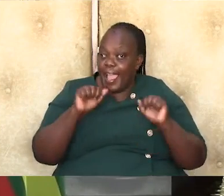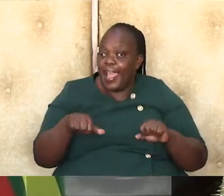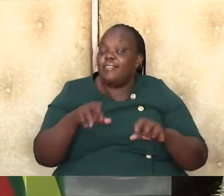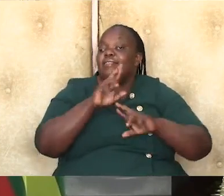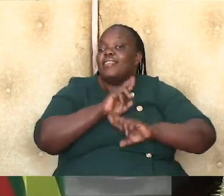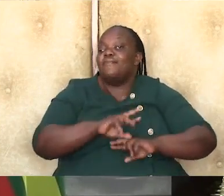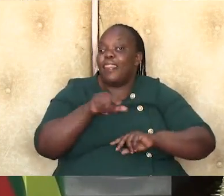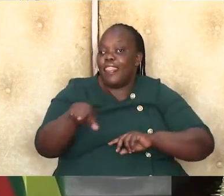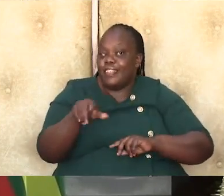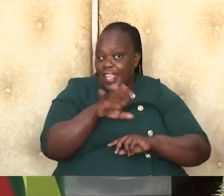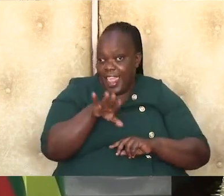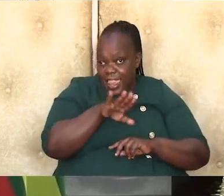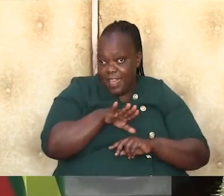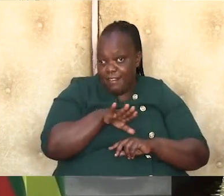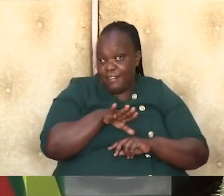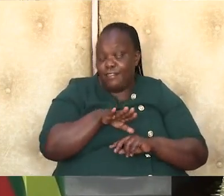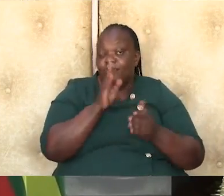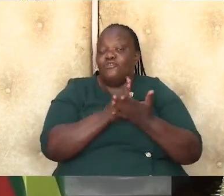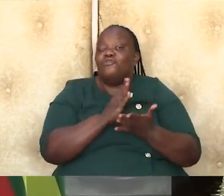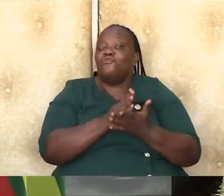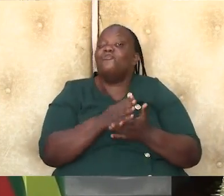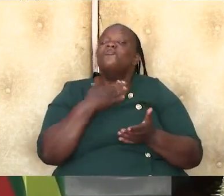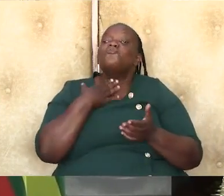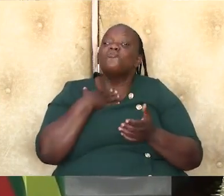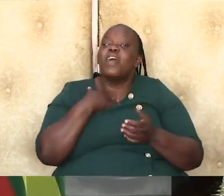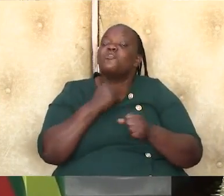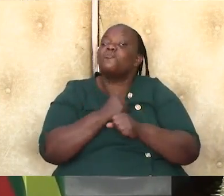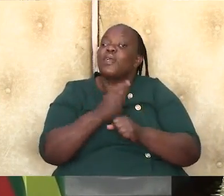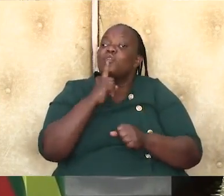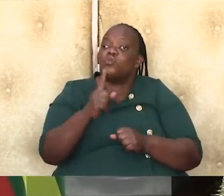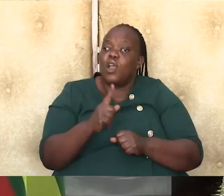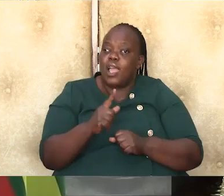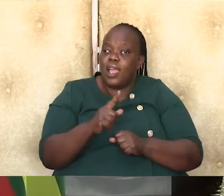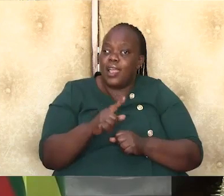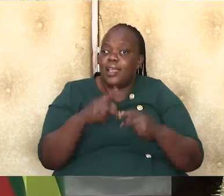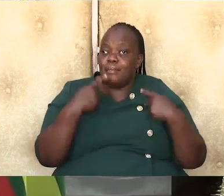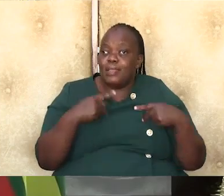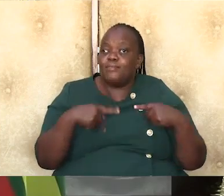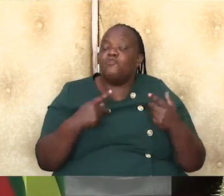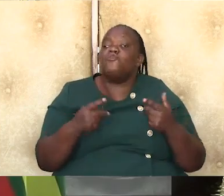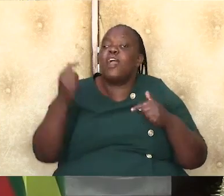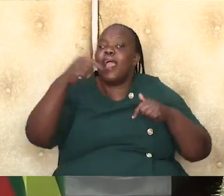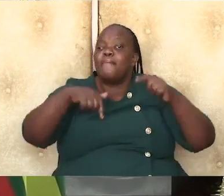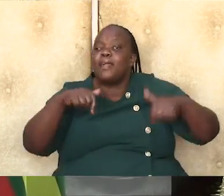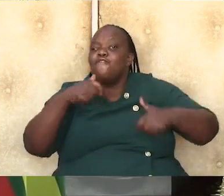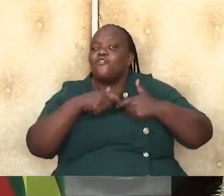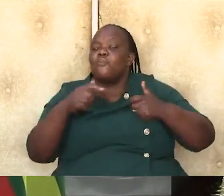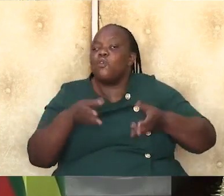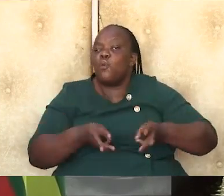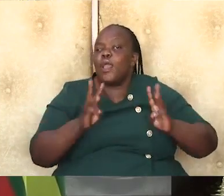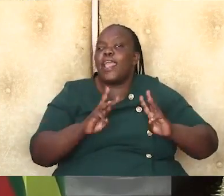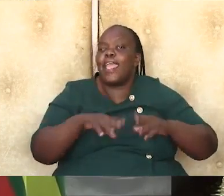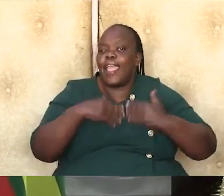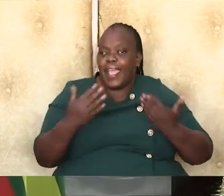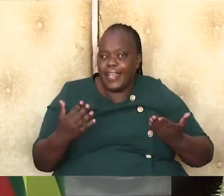katika sekta hii, na tunataka kuhakikisha kwamba watu wanakuja kutoka njia zozote, kwa sababu